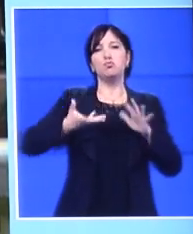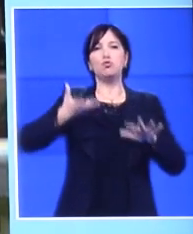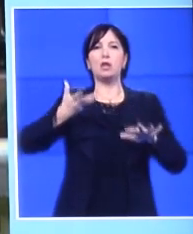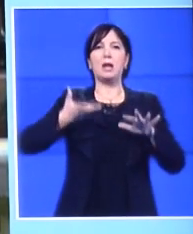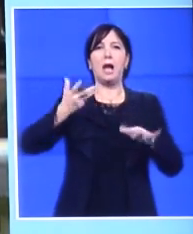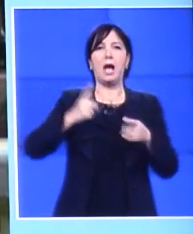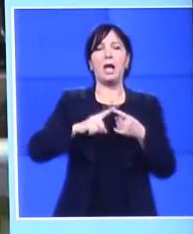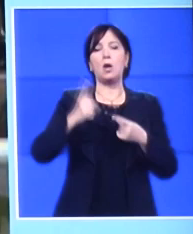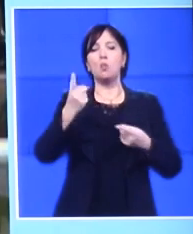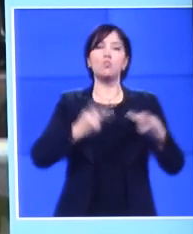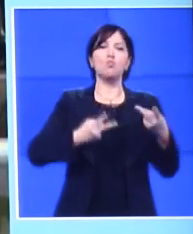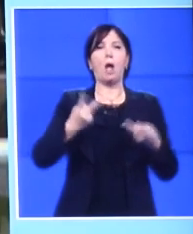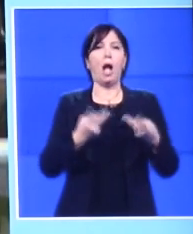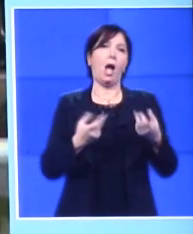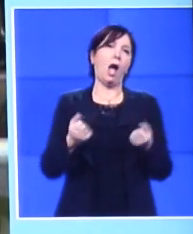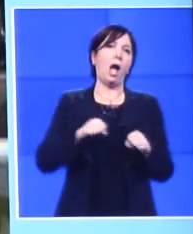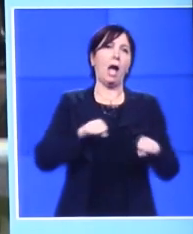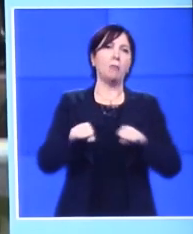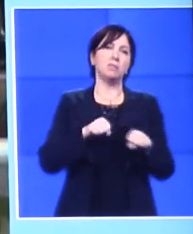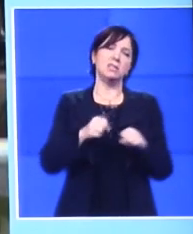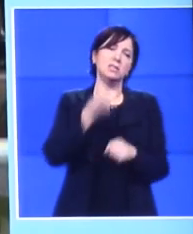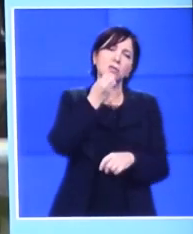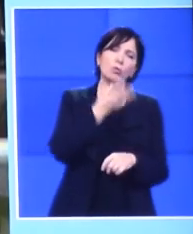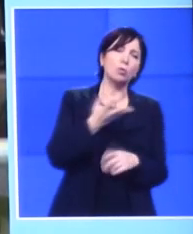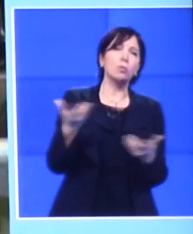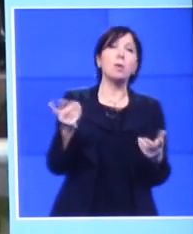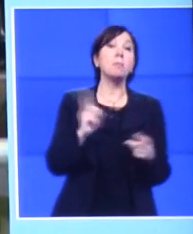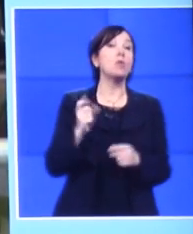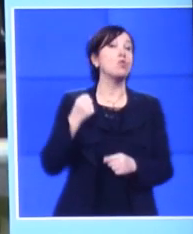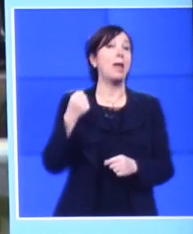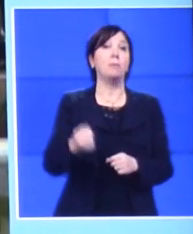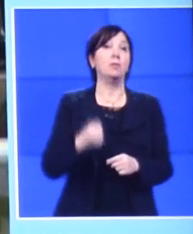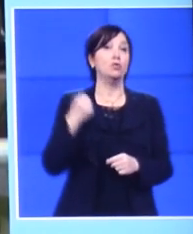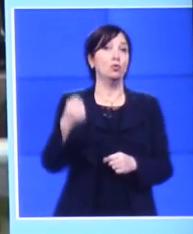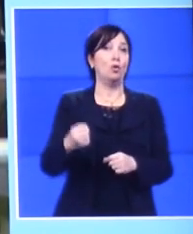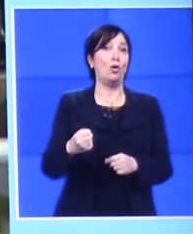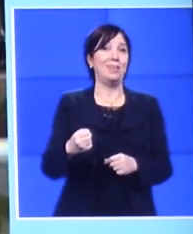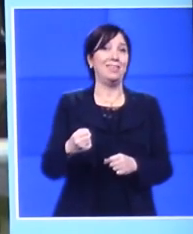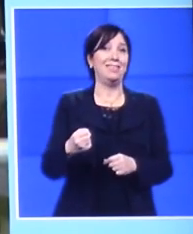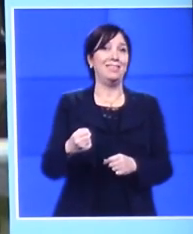un amministratore, forse buono, ma non è pastore.